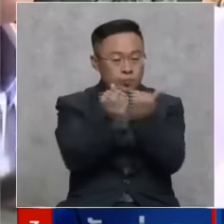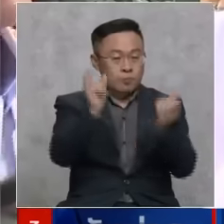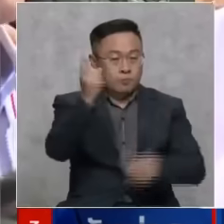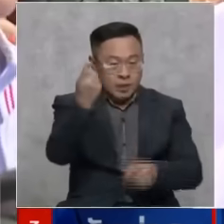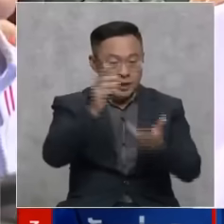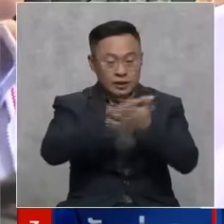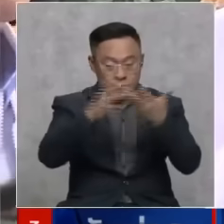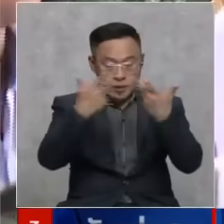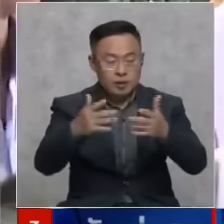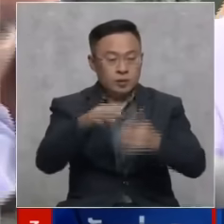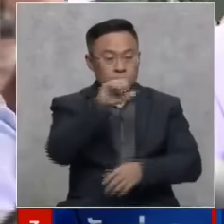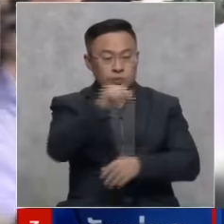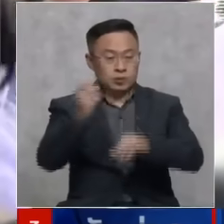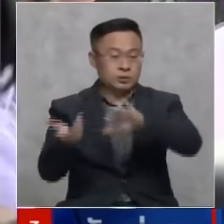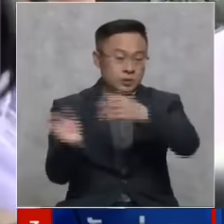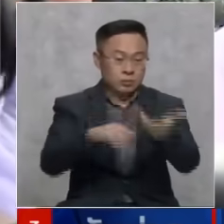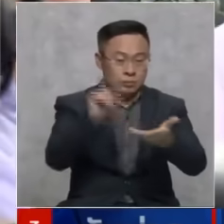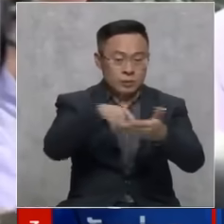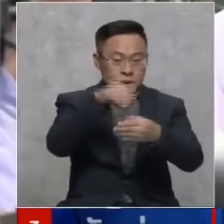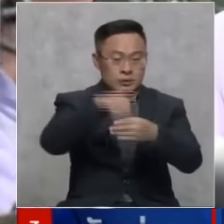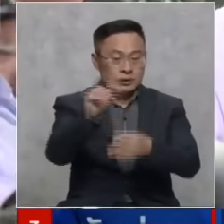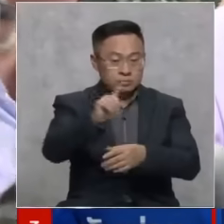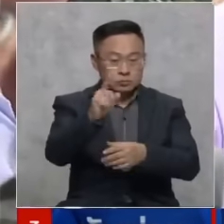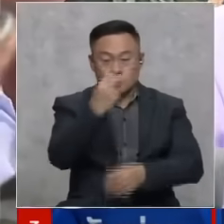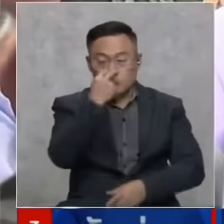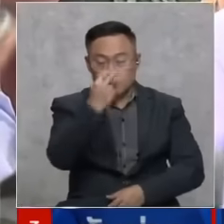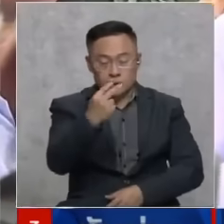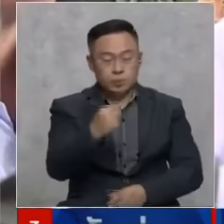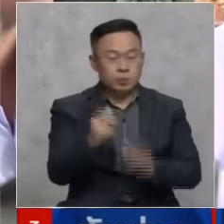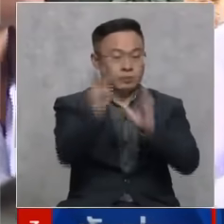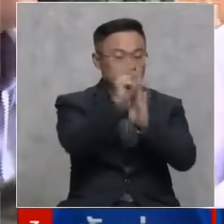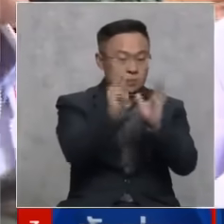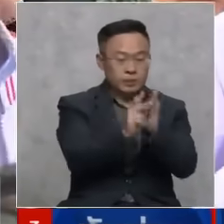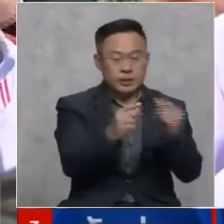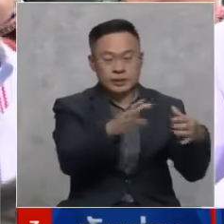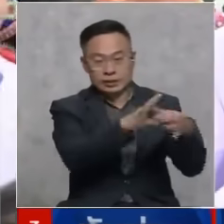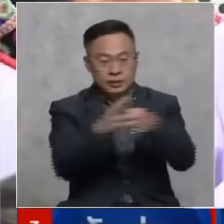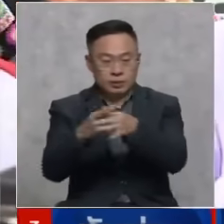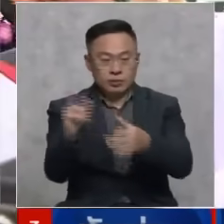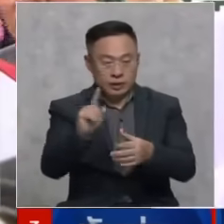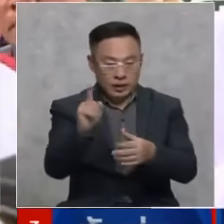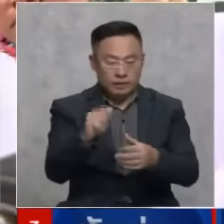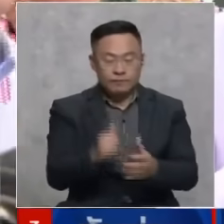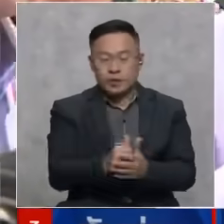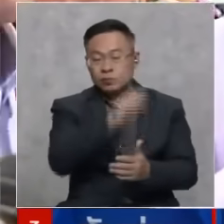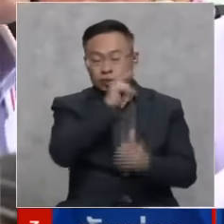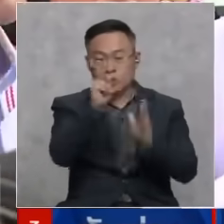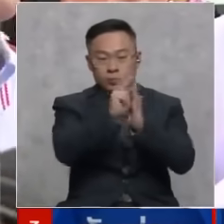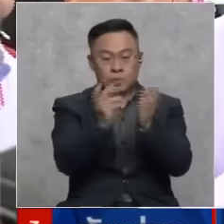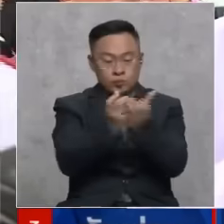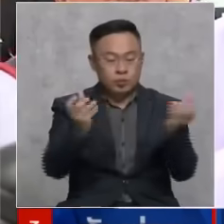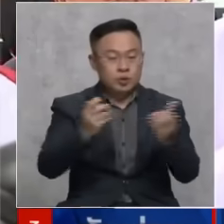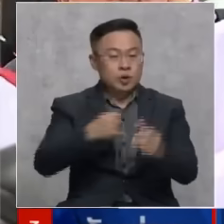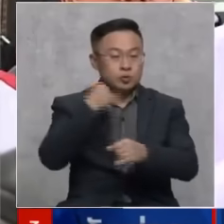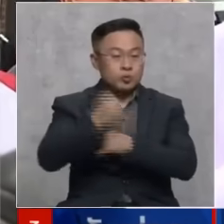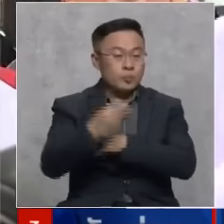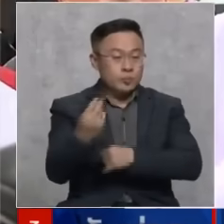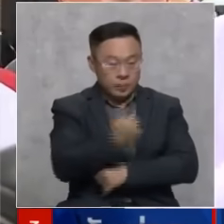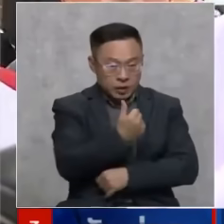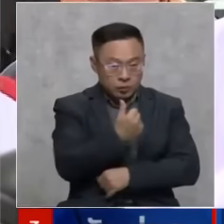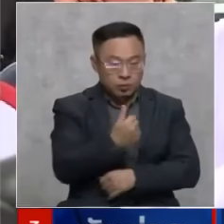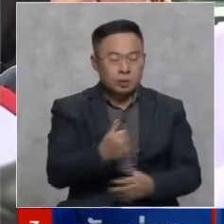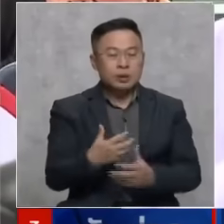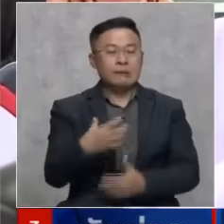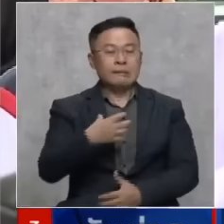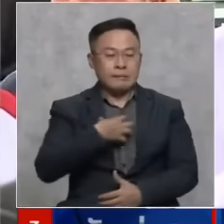แบบทั้งหมดด้วยนะว่าทำเสร็จเนี่ยใช้เวลาเท่าไหร่หากทำเสร็จเร็วก็จะเป็นเงื่อนไขว่าสามารถตอบสนองต่อความ